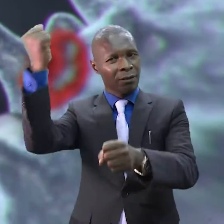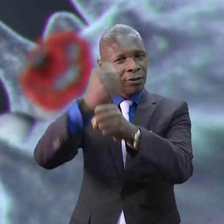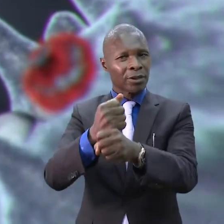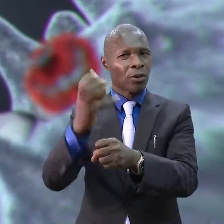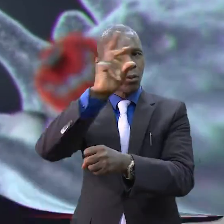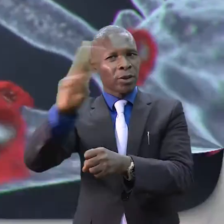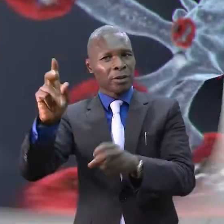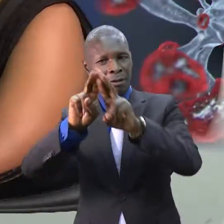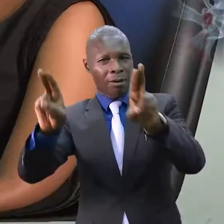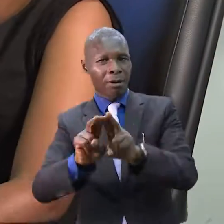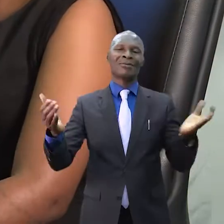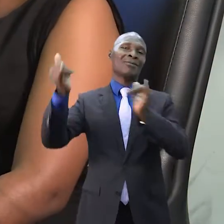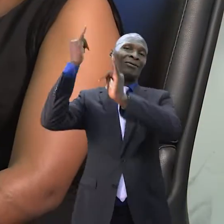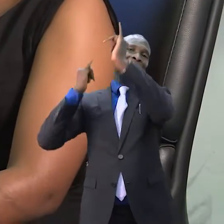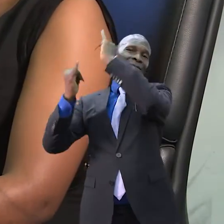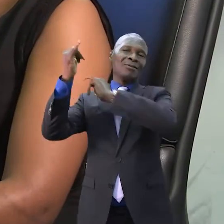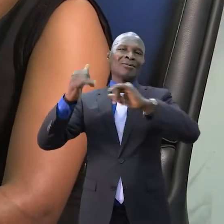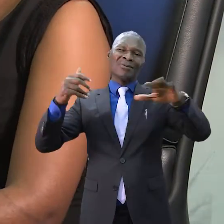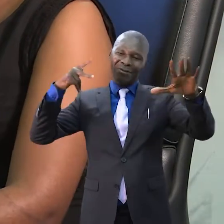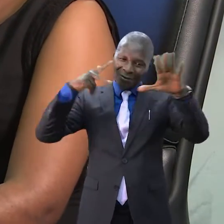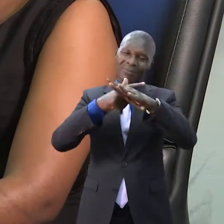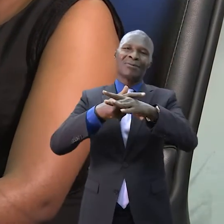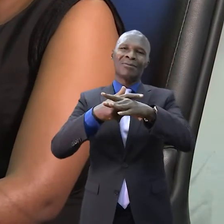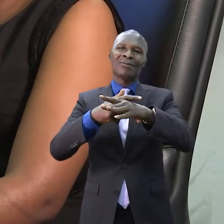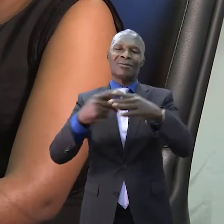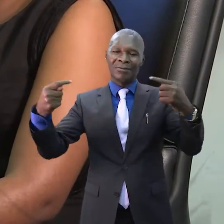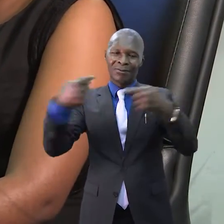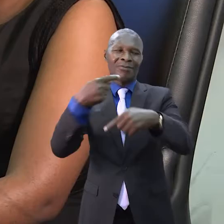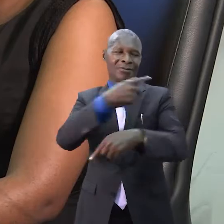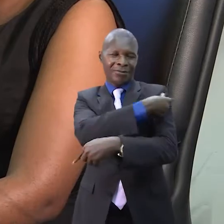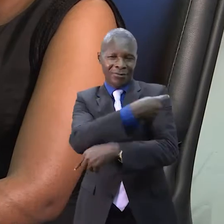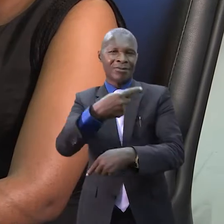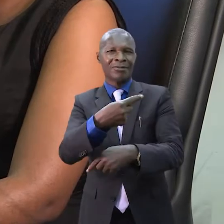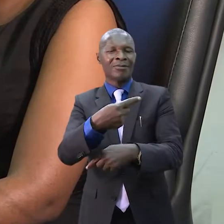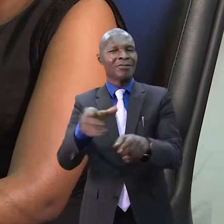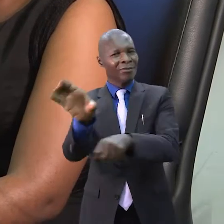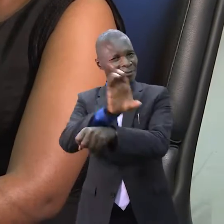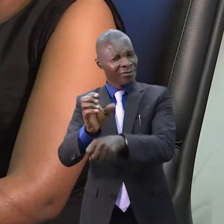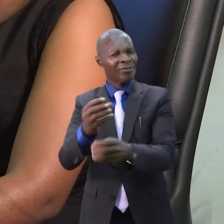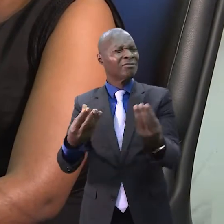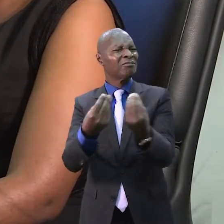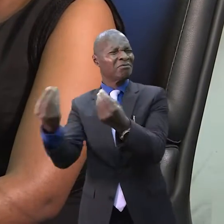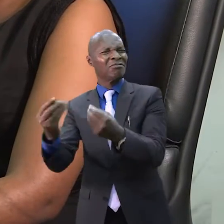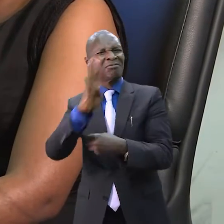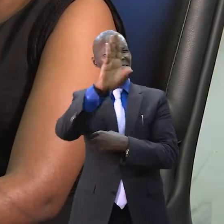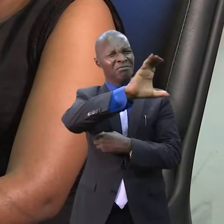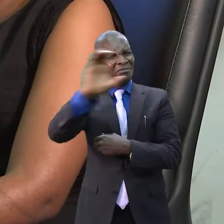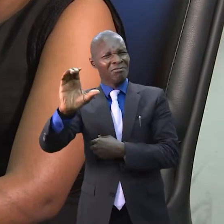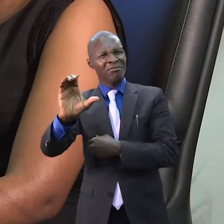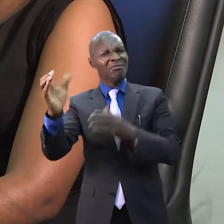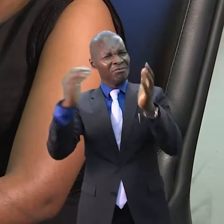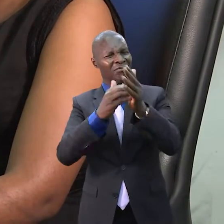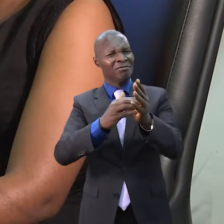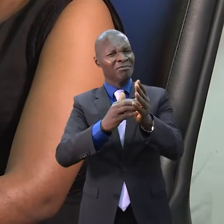la fondation Mastercard. Depuis le lancement de la vaccination contre le Covid-19 au Cameroun, plus de 450